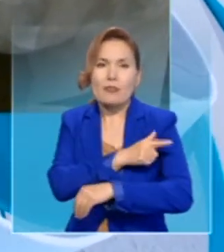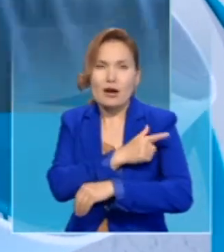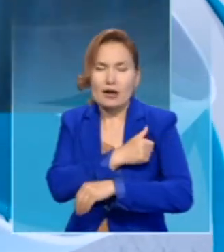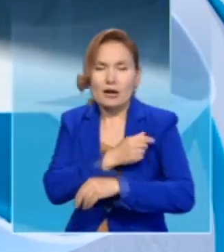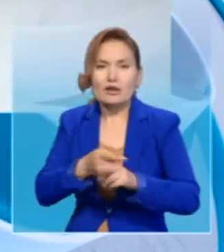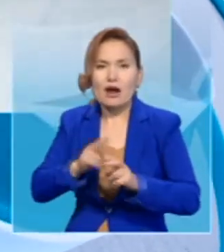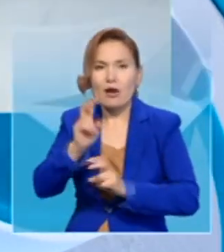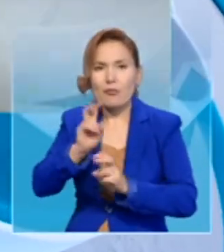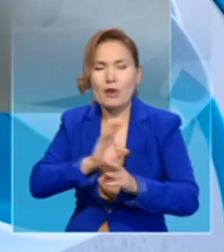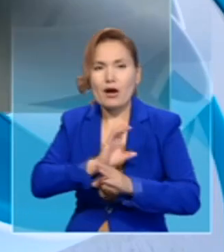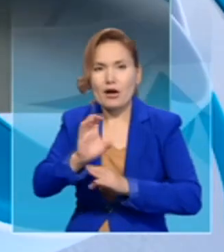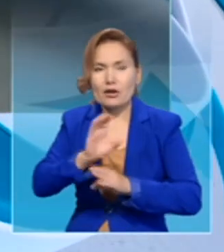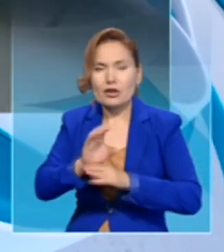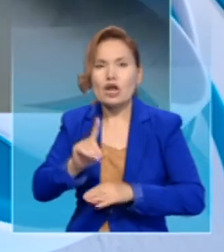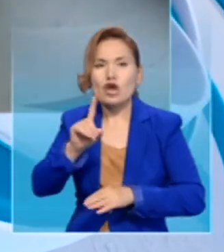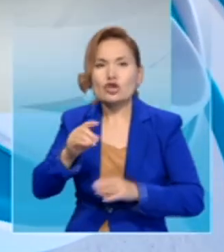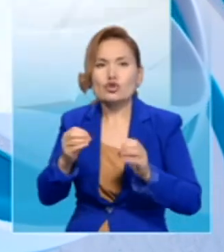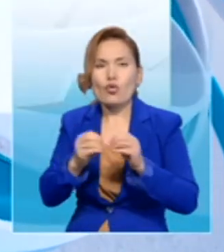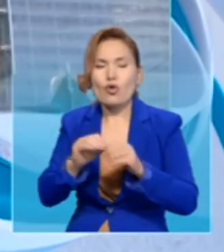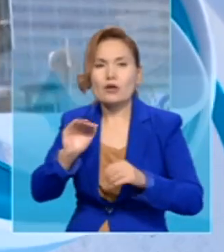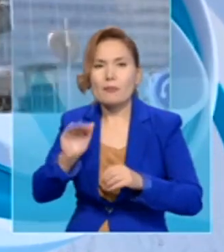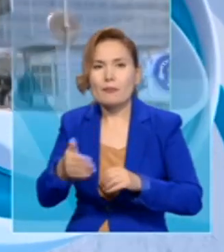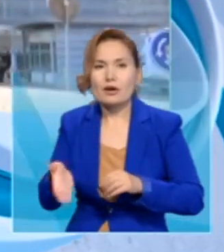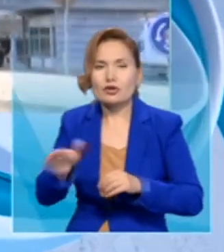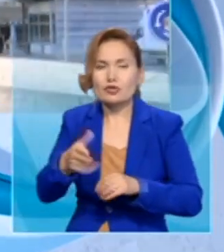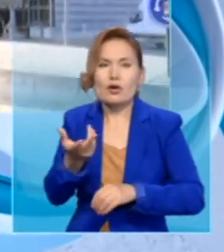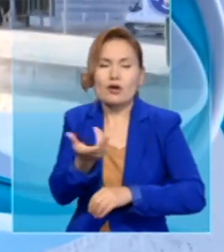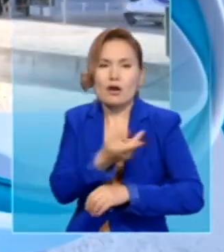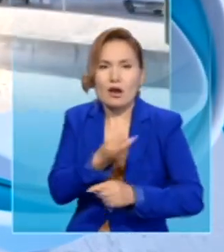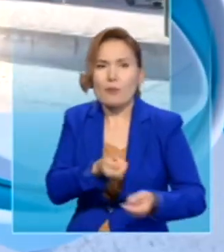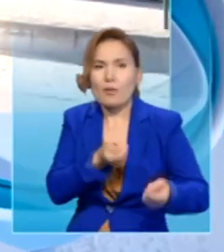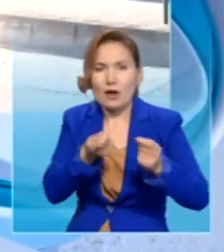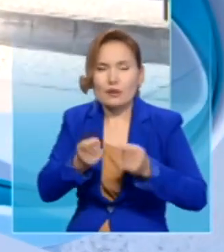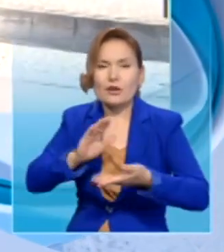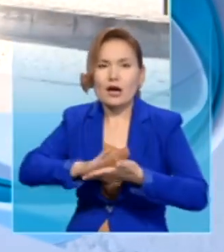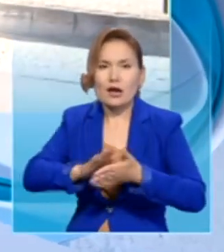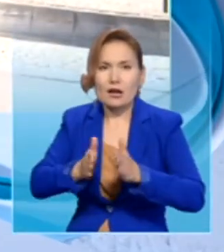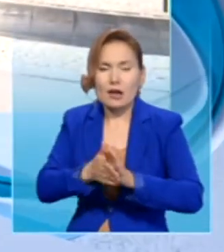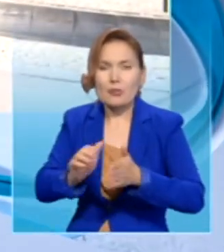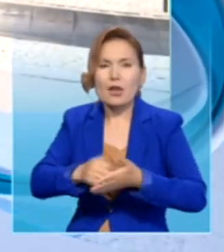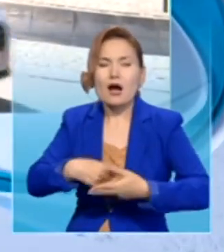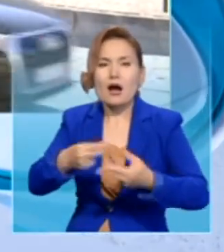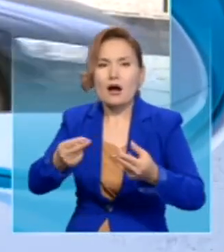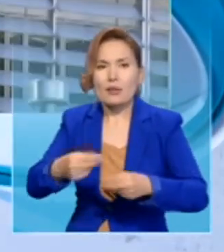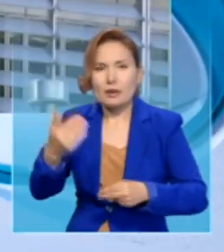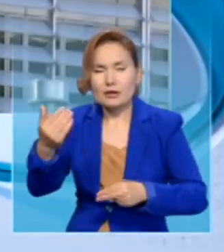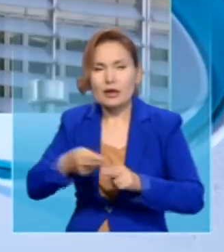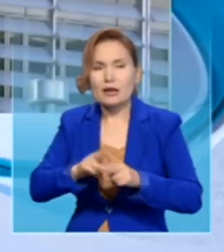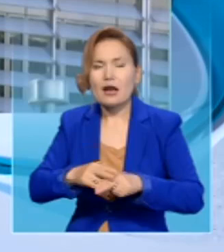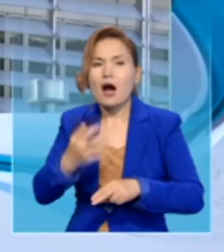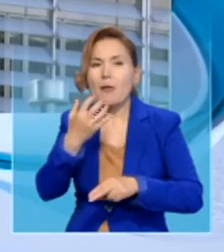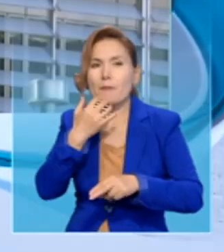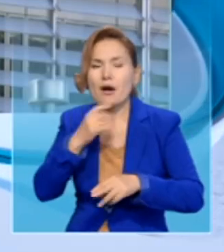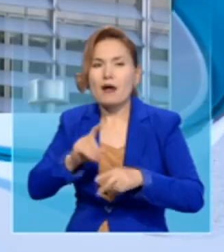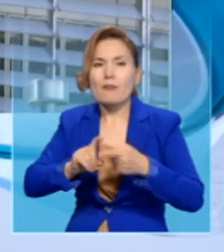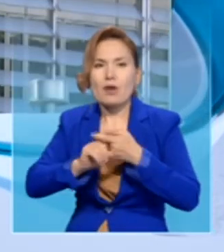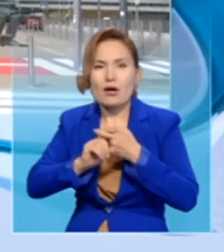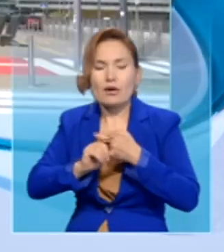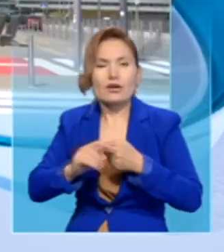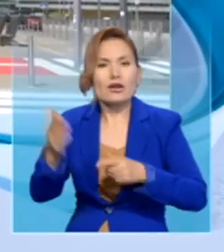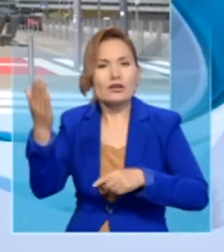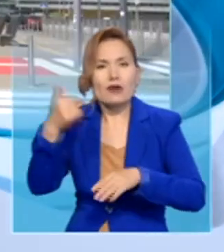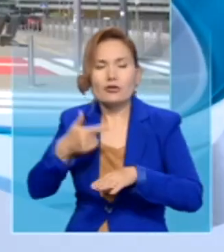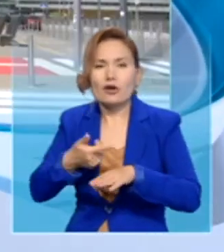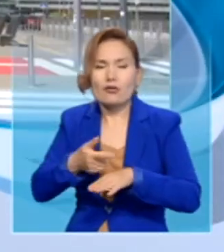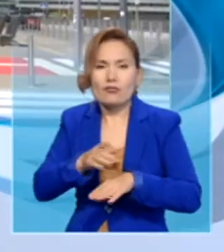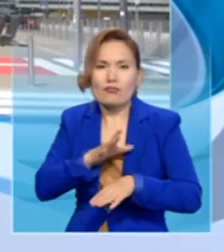қарсы екпенің 110 мың дозасын сатып алу туралы келісімге қол қойды. Жалпы қарт құрлық ғалымдары маймыл шешегінің бұл түрі бұрынғыларға